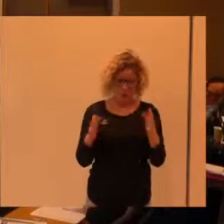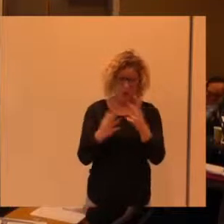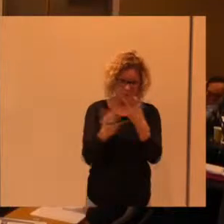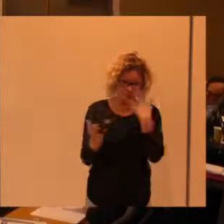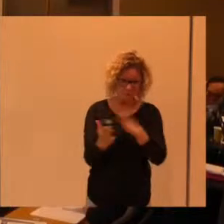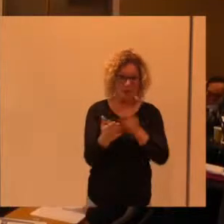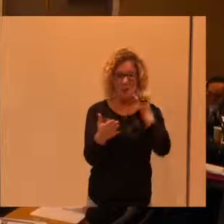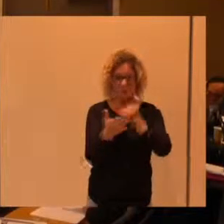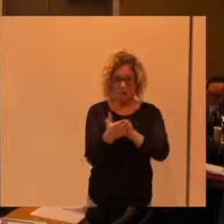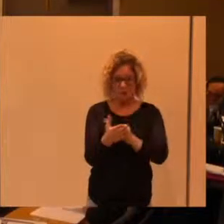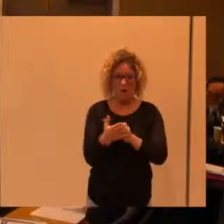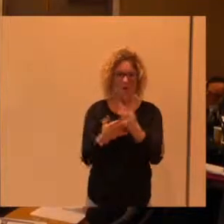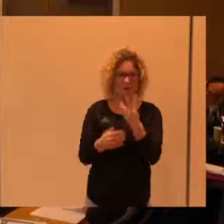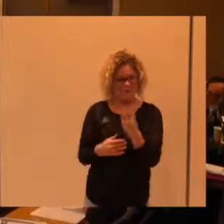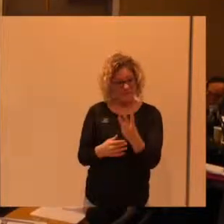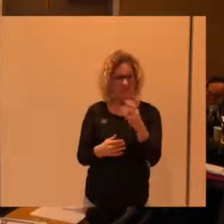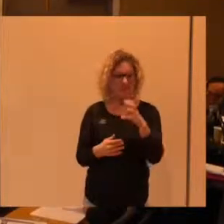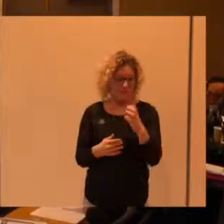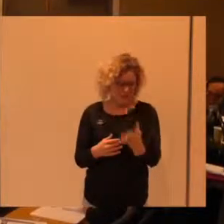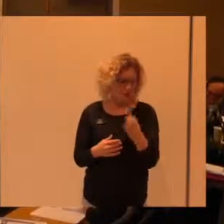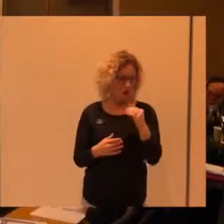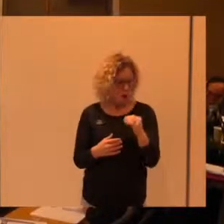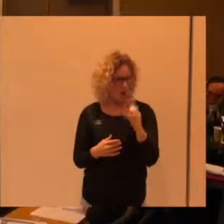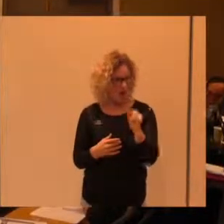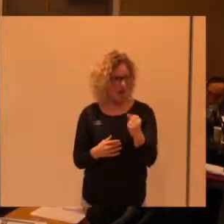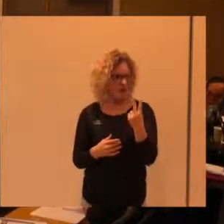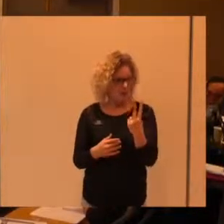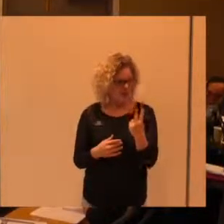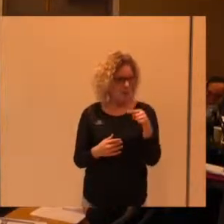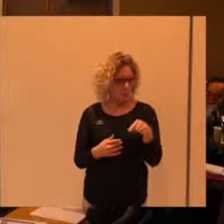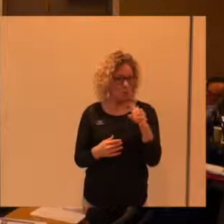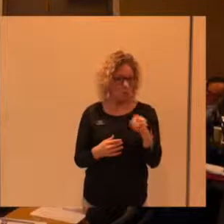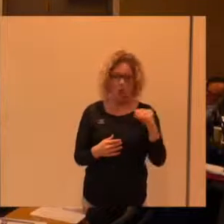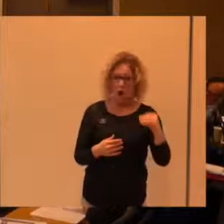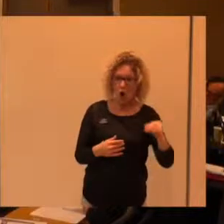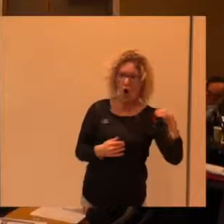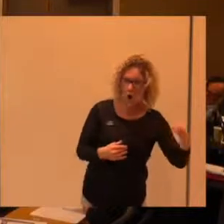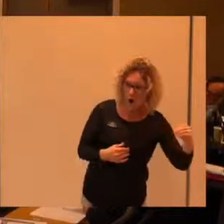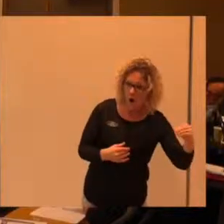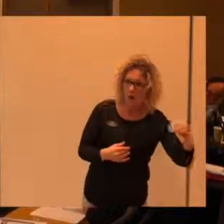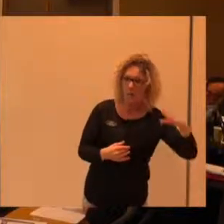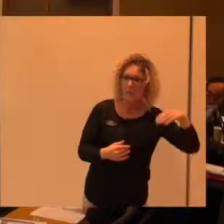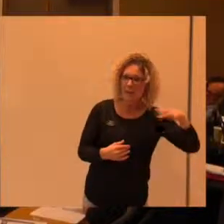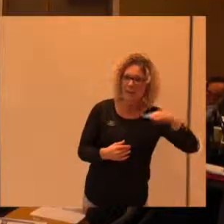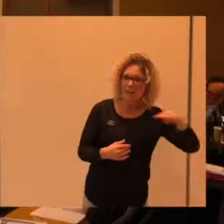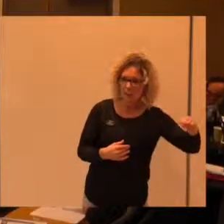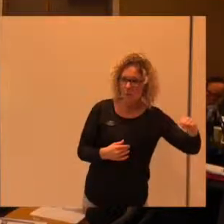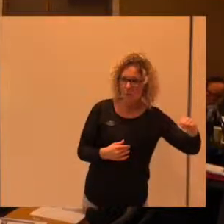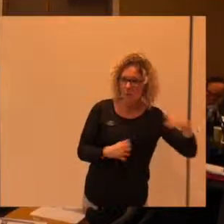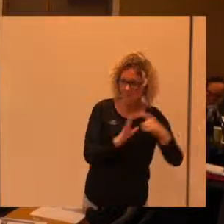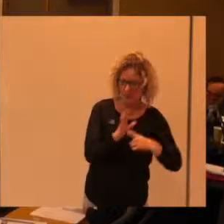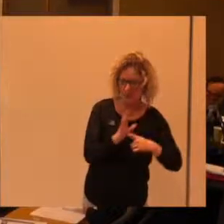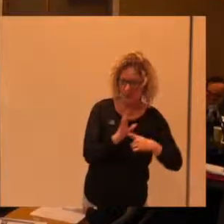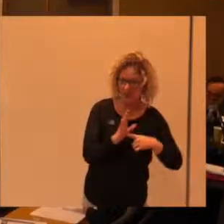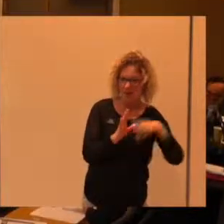står WCAG 2.0 nivå AA. Så det är mellannivån i de här reglerna. Och då kan man